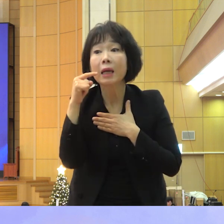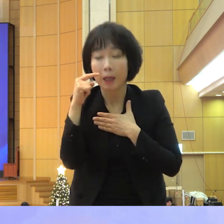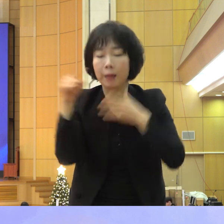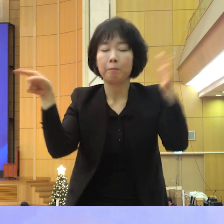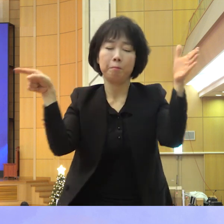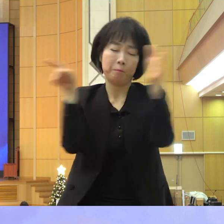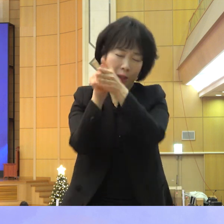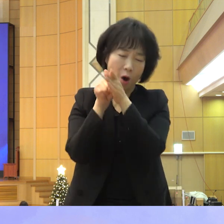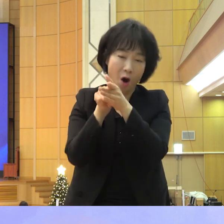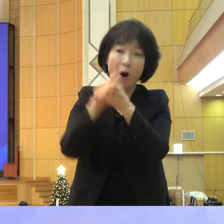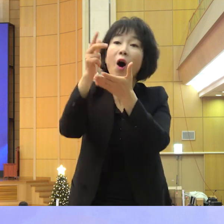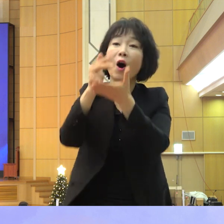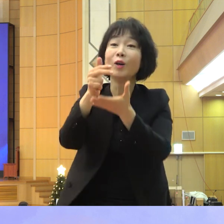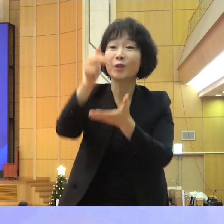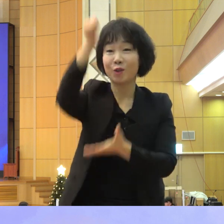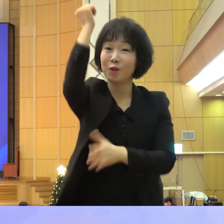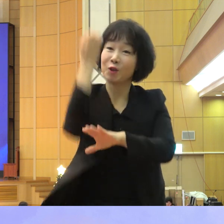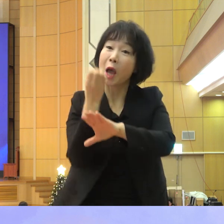믿으오.